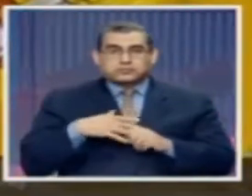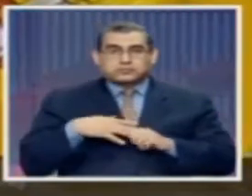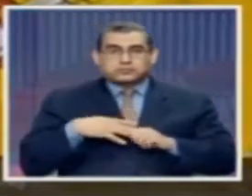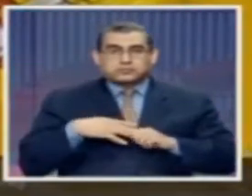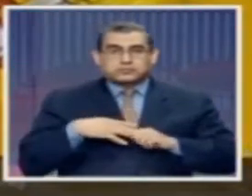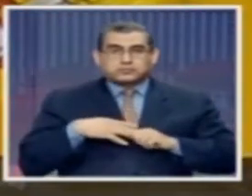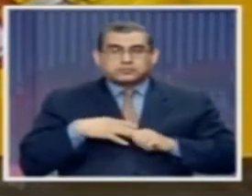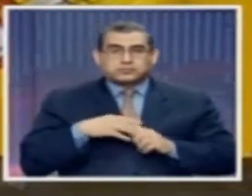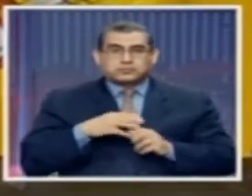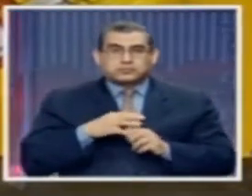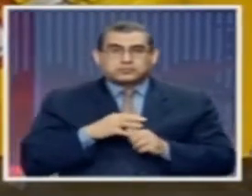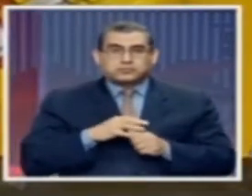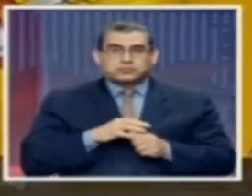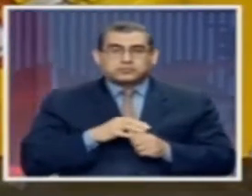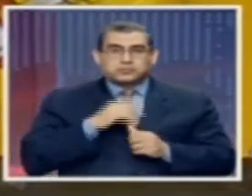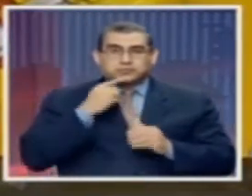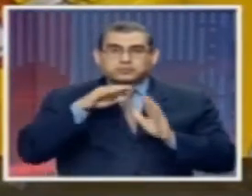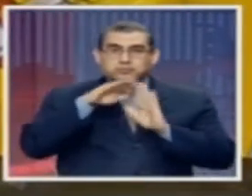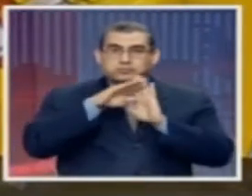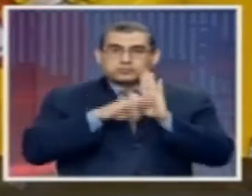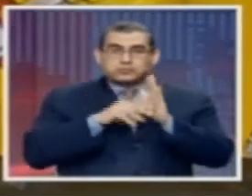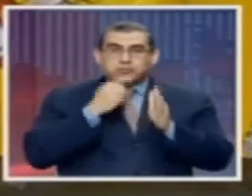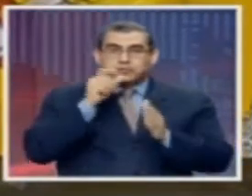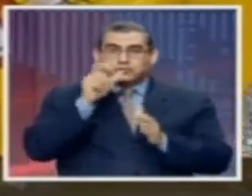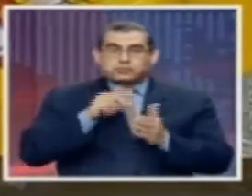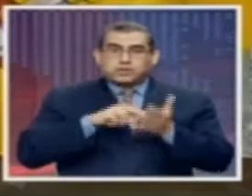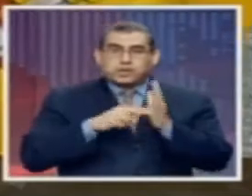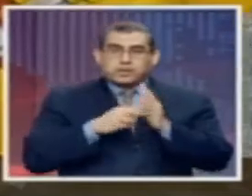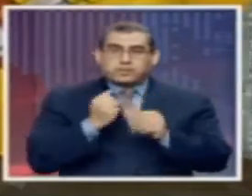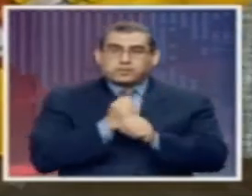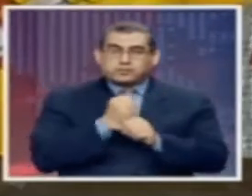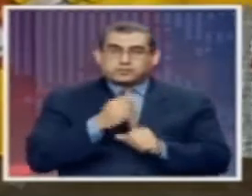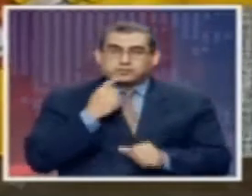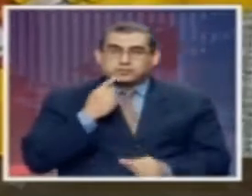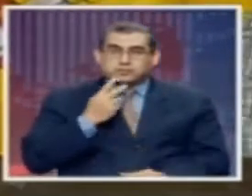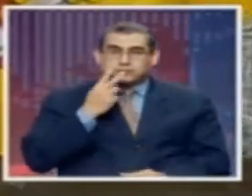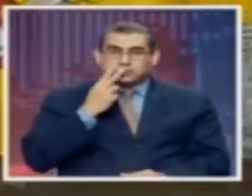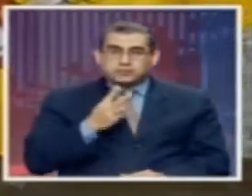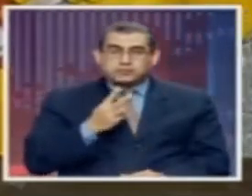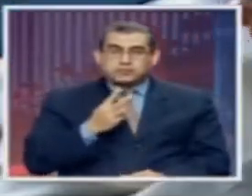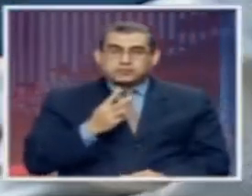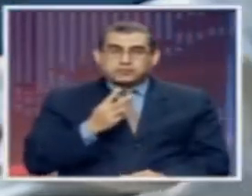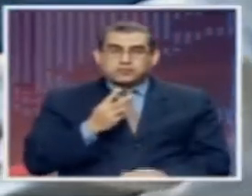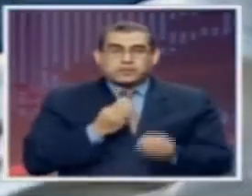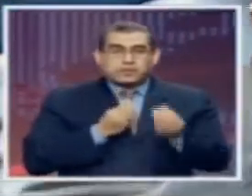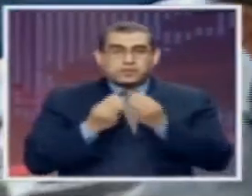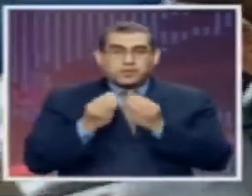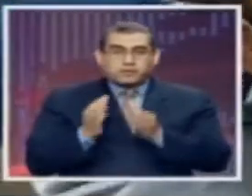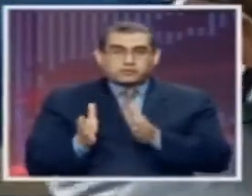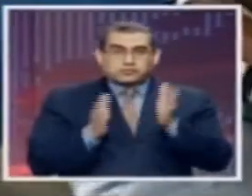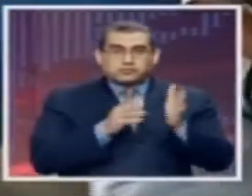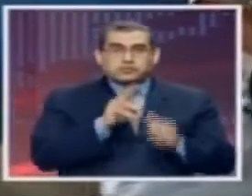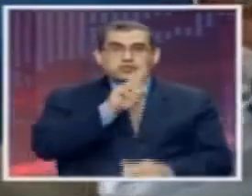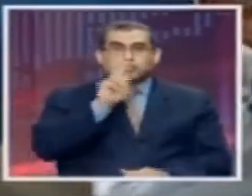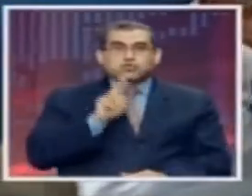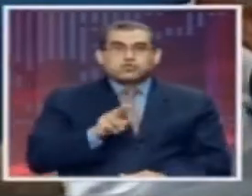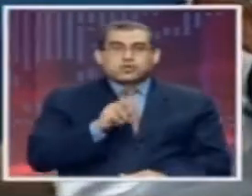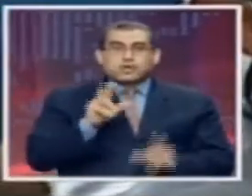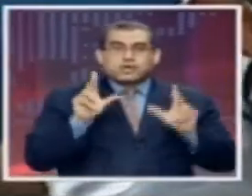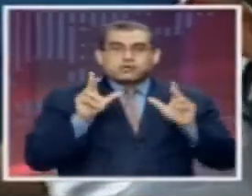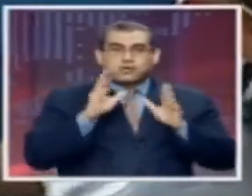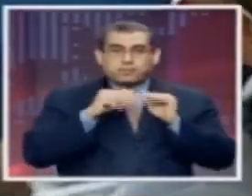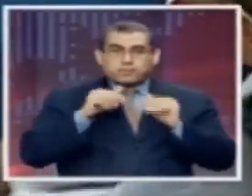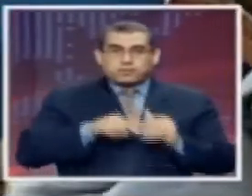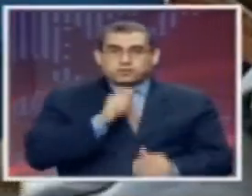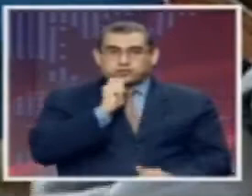بوفق إجراءات أحادية ولكن من خلال التفاوض. وفي سؤال للتلفزيون المصري